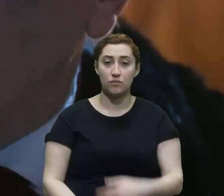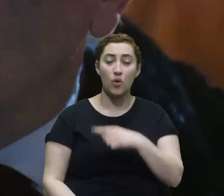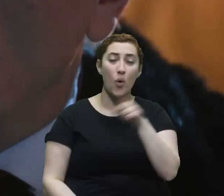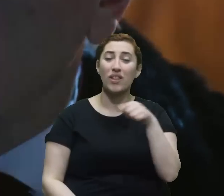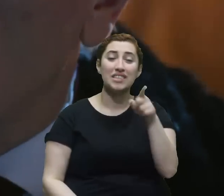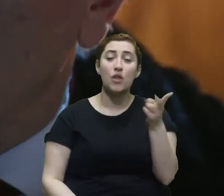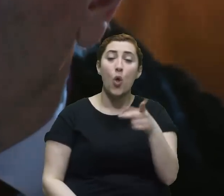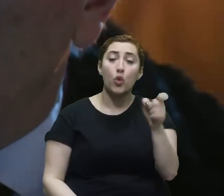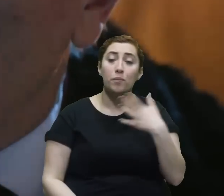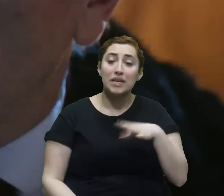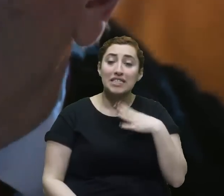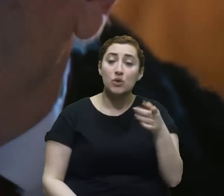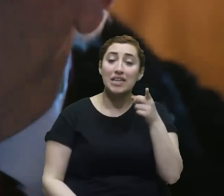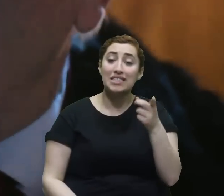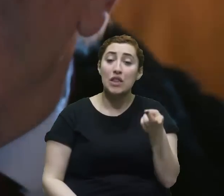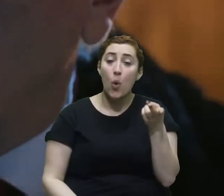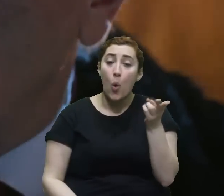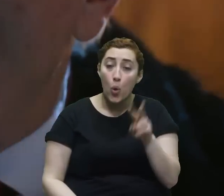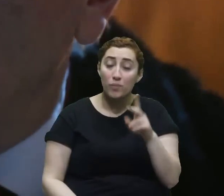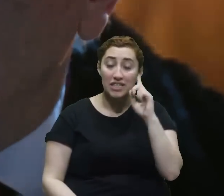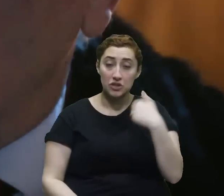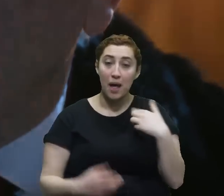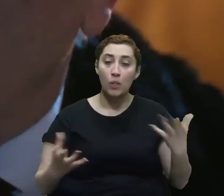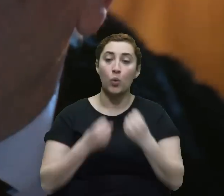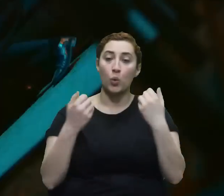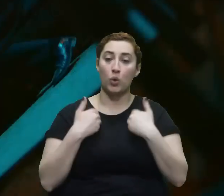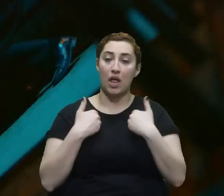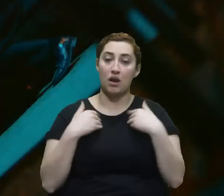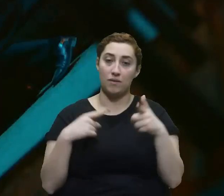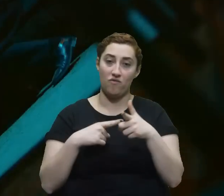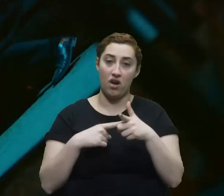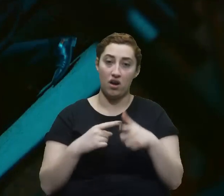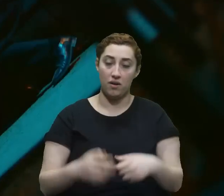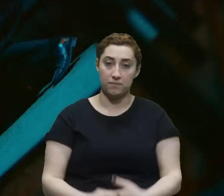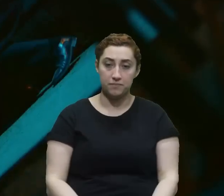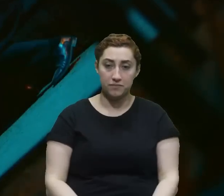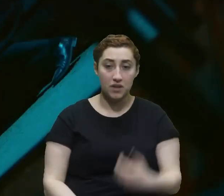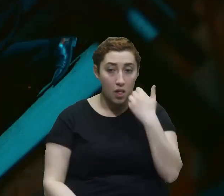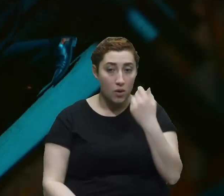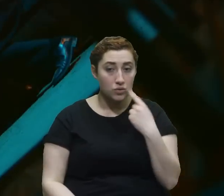Onlar seni öldürmek istiyorlar. Seni ölümden ancak ben kurtarabilirim Farah.